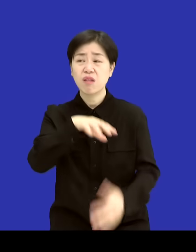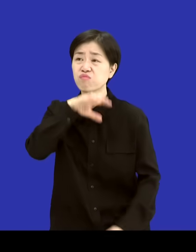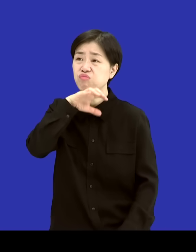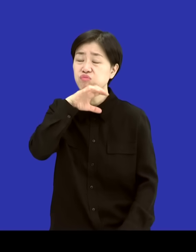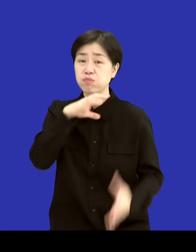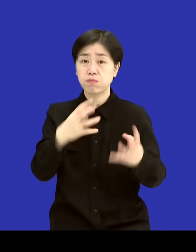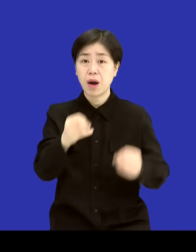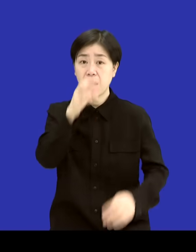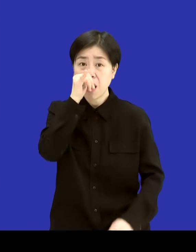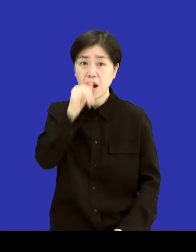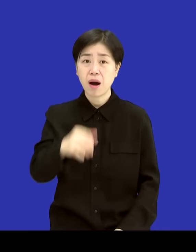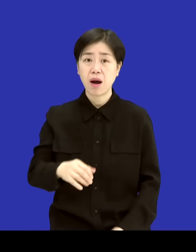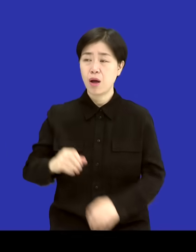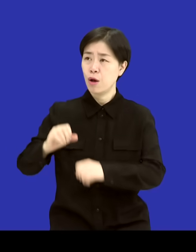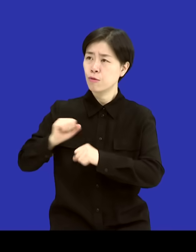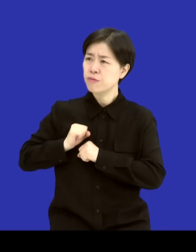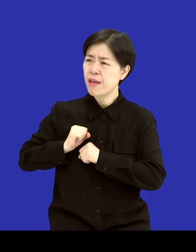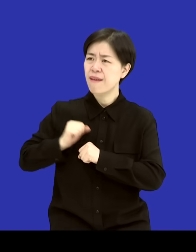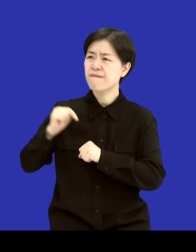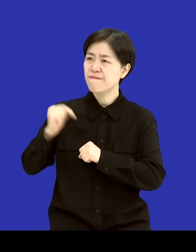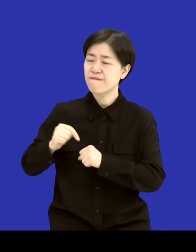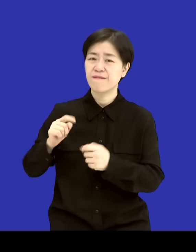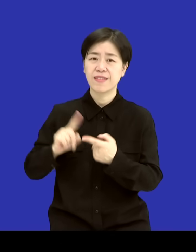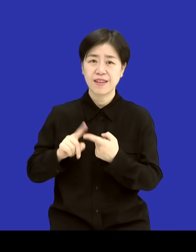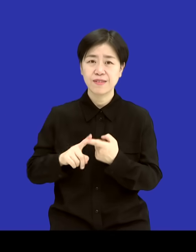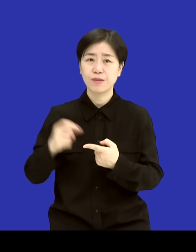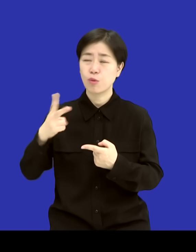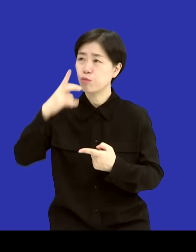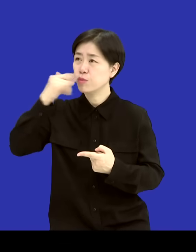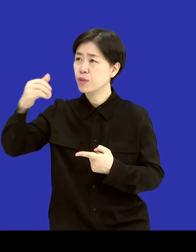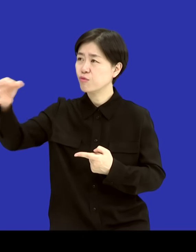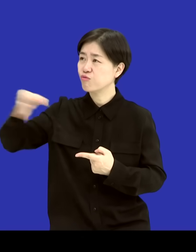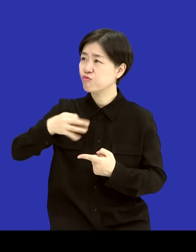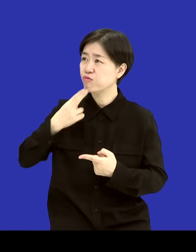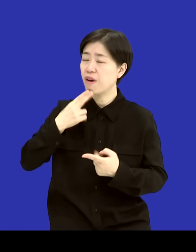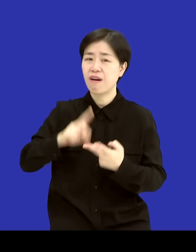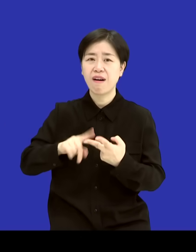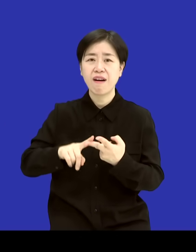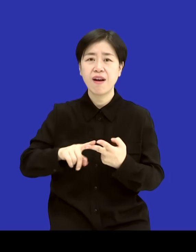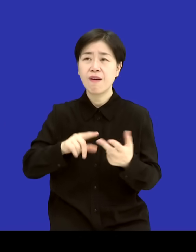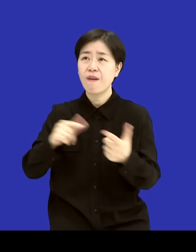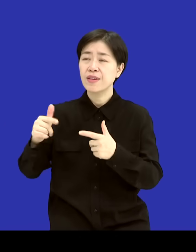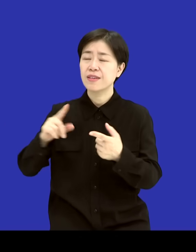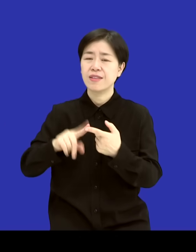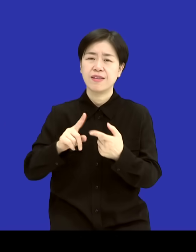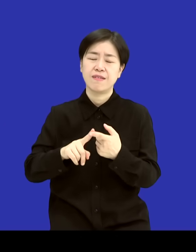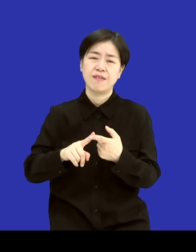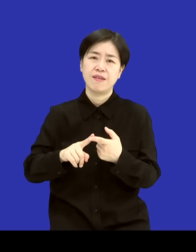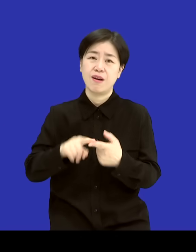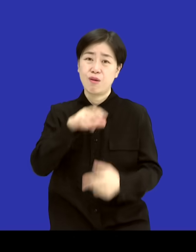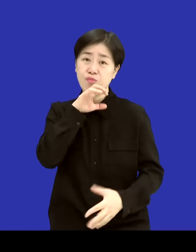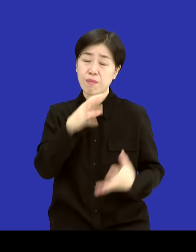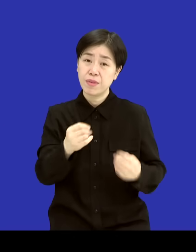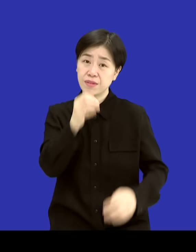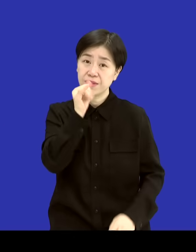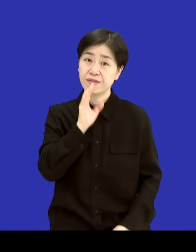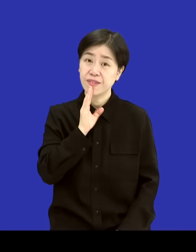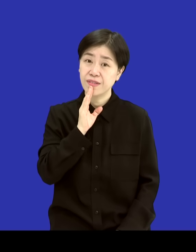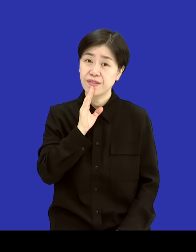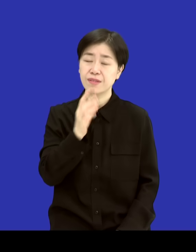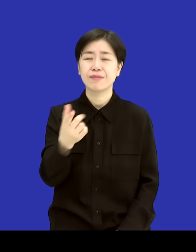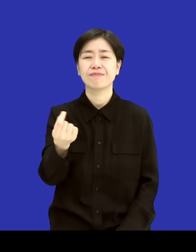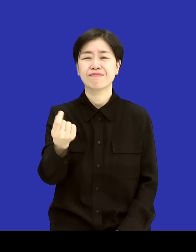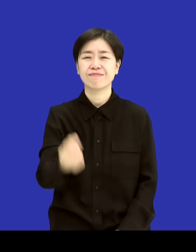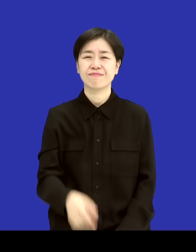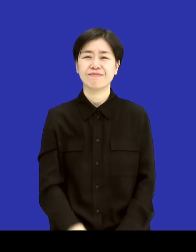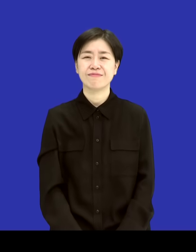믿고 나라도 믿고 저 예, 예. 미국도 믿고 그렇죠, 그래가지고 그렇죠. 다 미울 나이인데. 학교도 밉죠. 예. 예. 1년밖에 안 해주니까 맞아요. 그래서